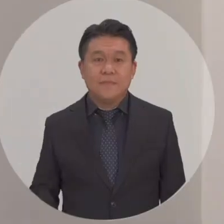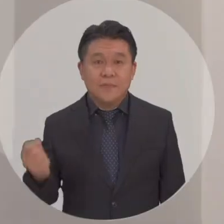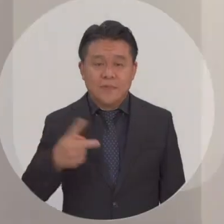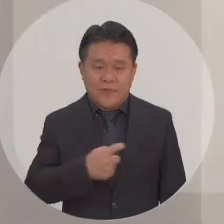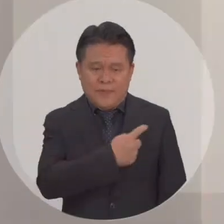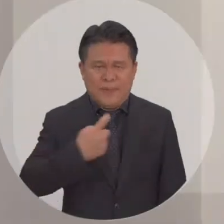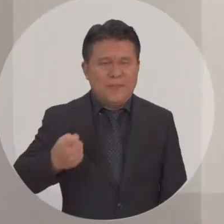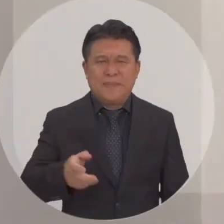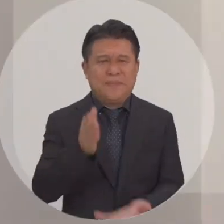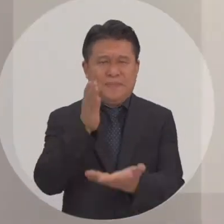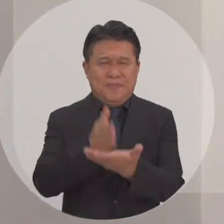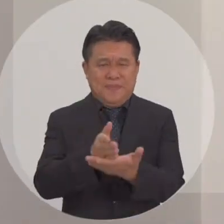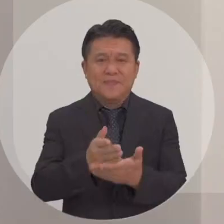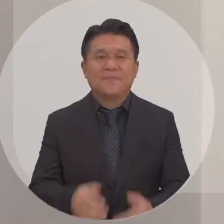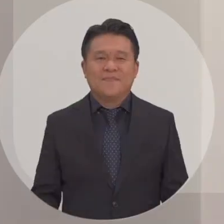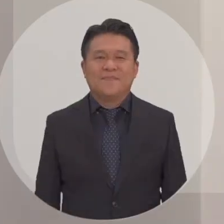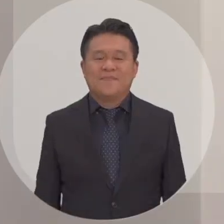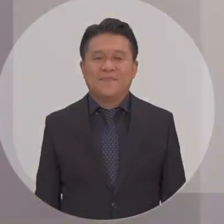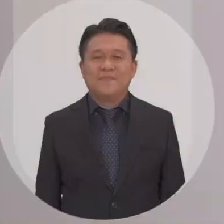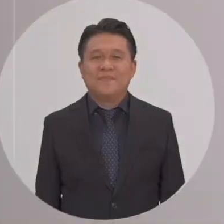가급적 뿌리지 않습니다.